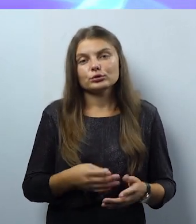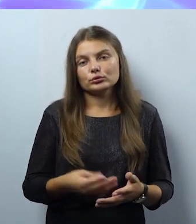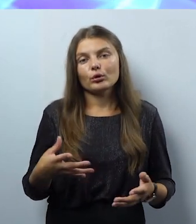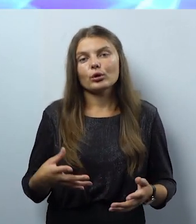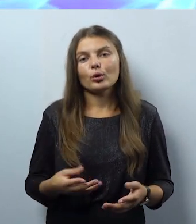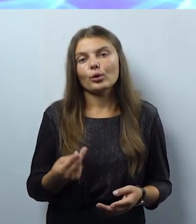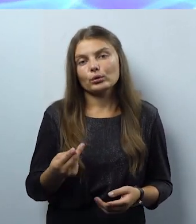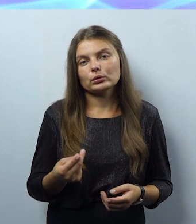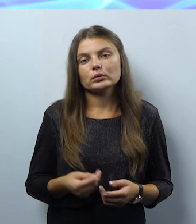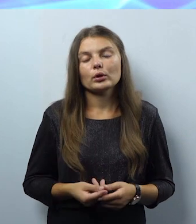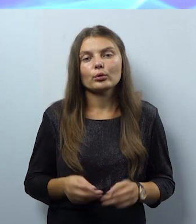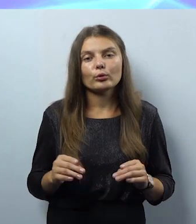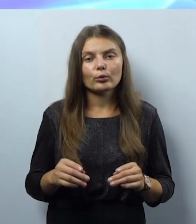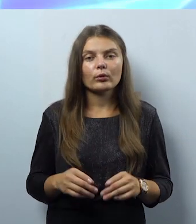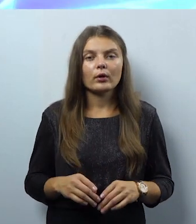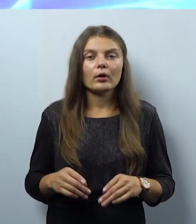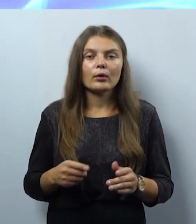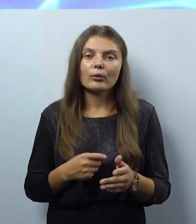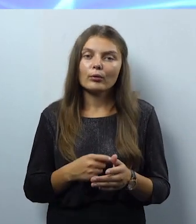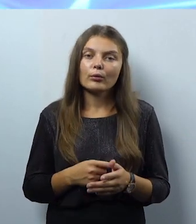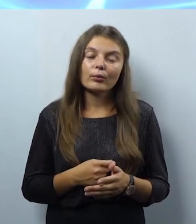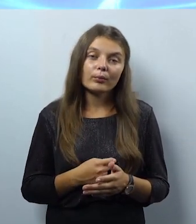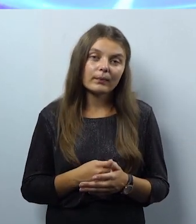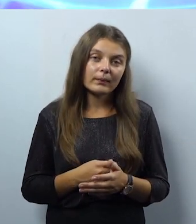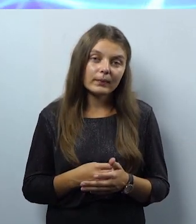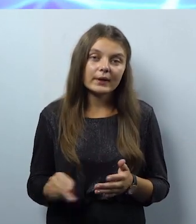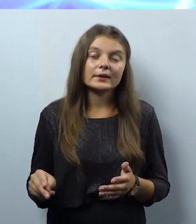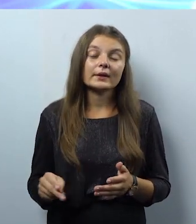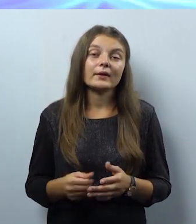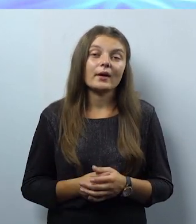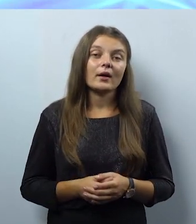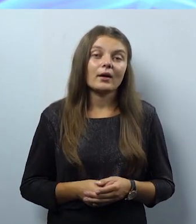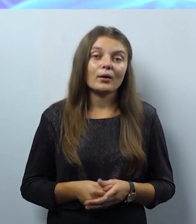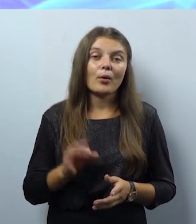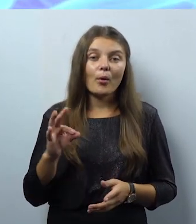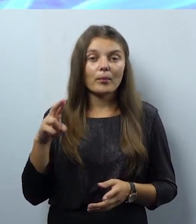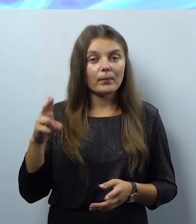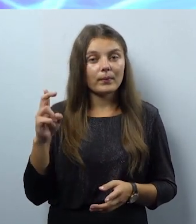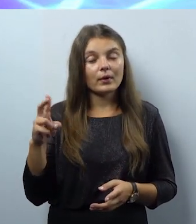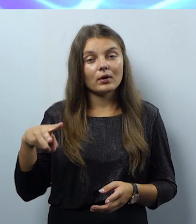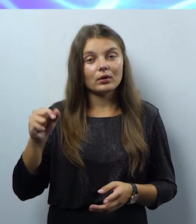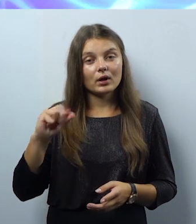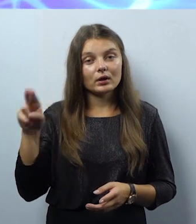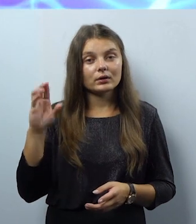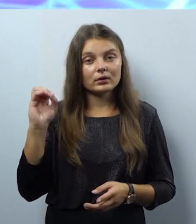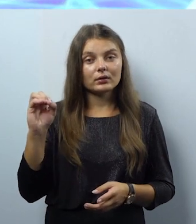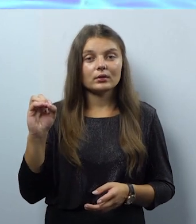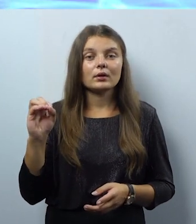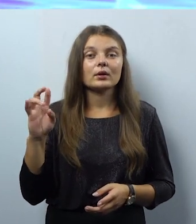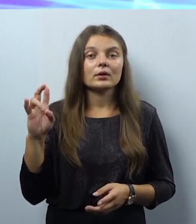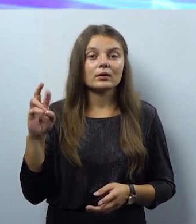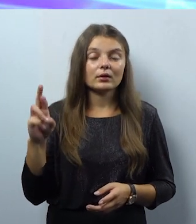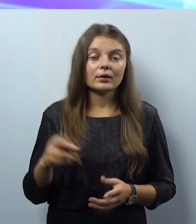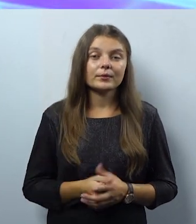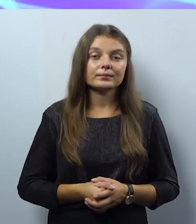цим навантаженням. А наскільки я розумію, чую, бачу, що вторинна реформа буде рухатися в такому напрямку, щоб